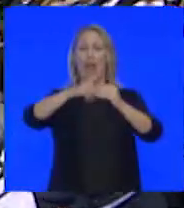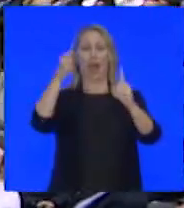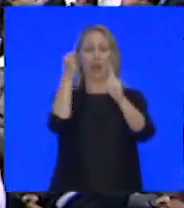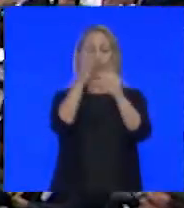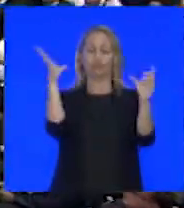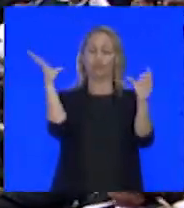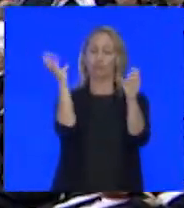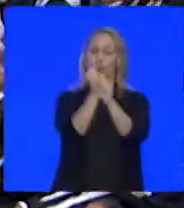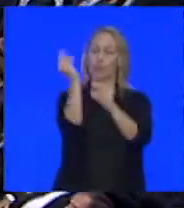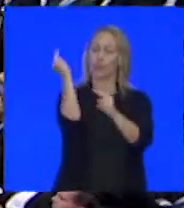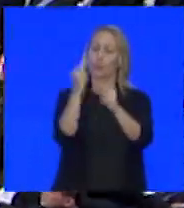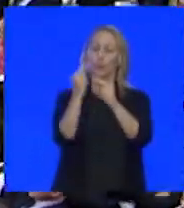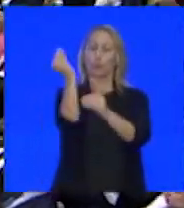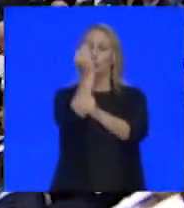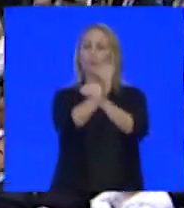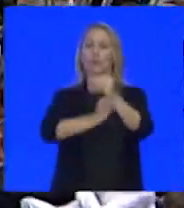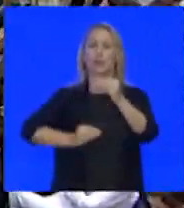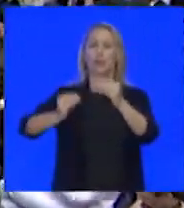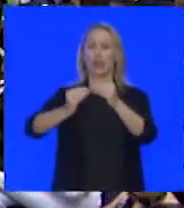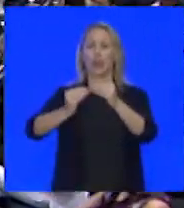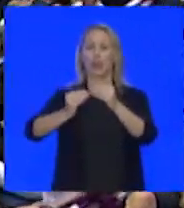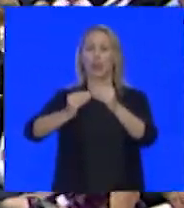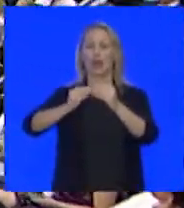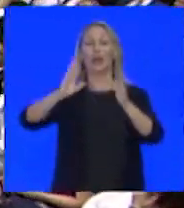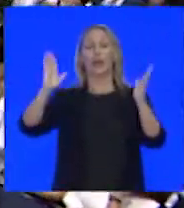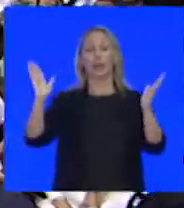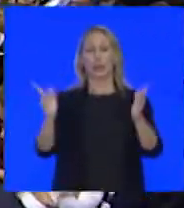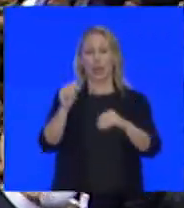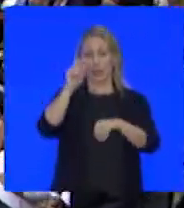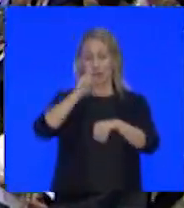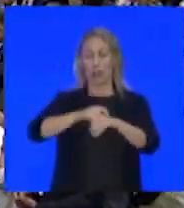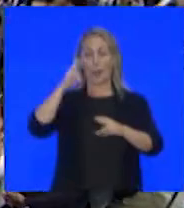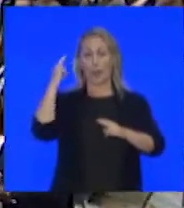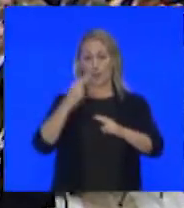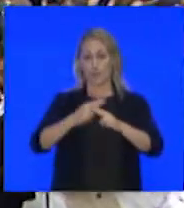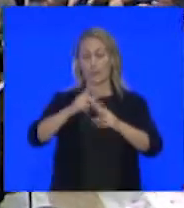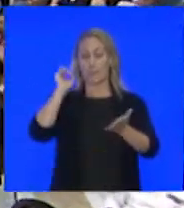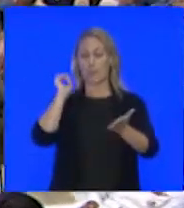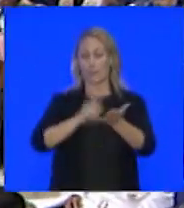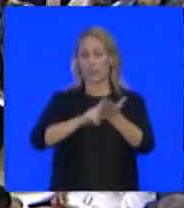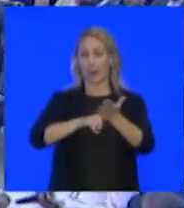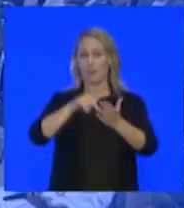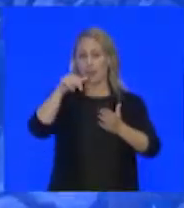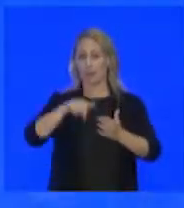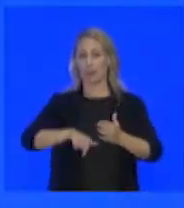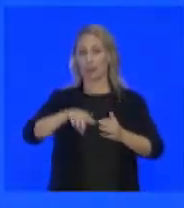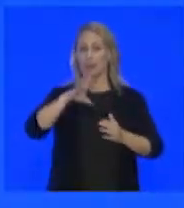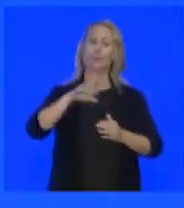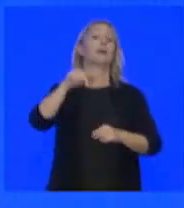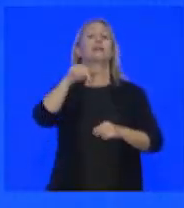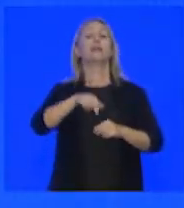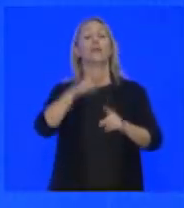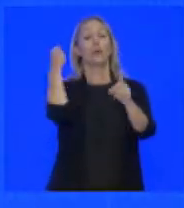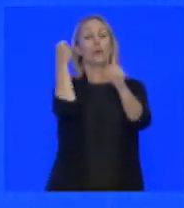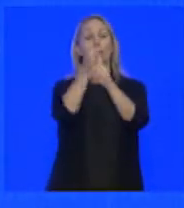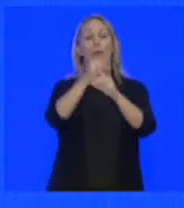αγώνος τούτου. Και άλλο τόσο ακατάβλητος οφείλει να είναι και θα είναι η εις αυτόν αιμονή